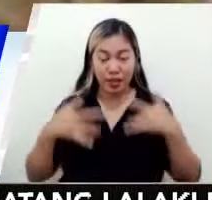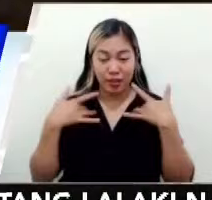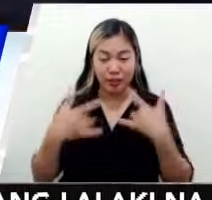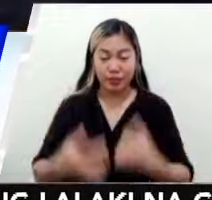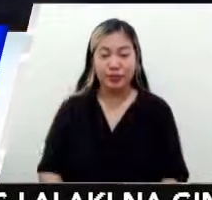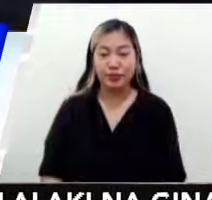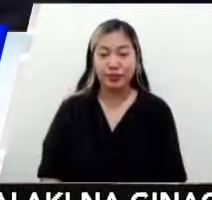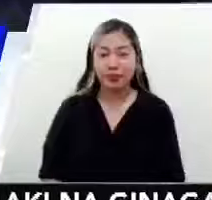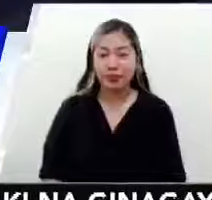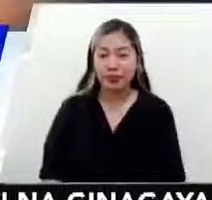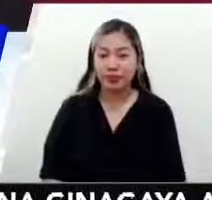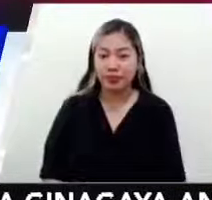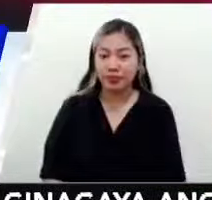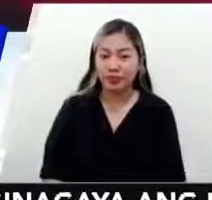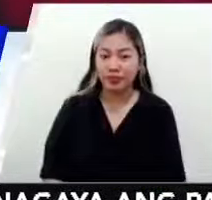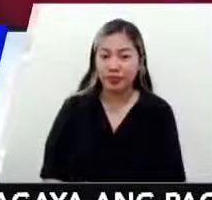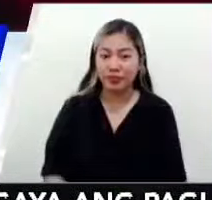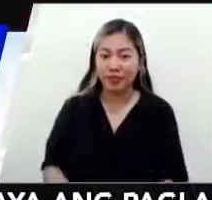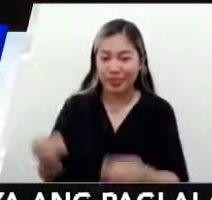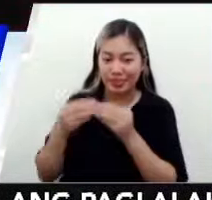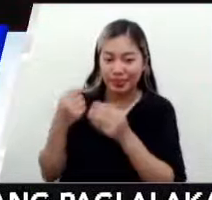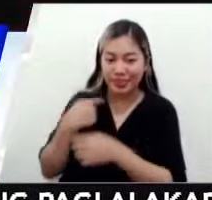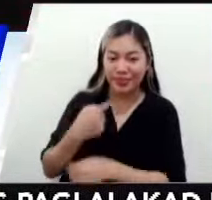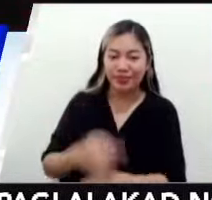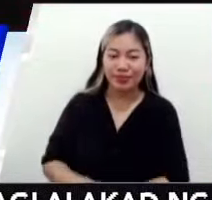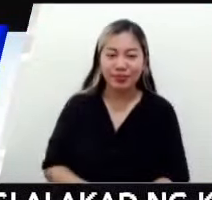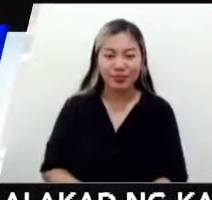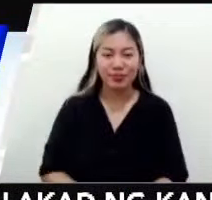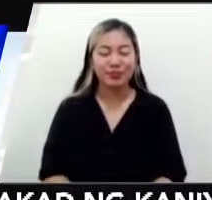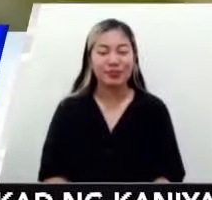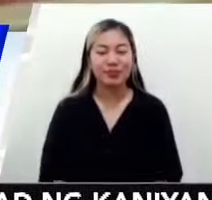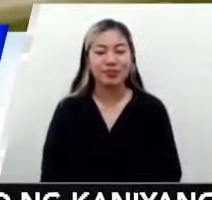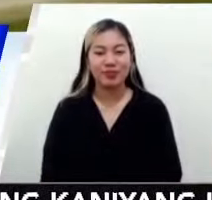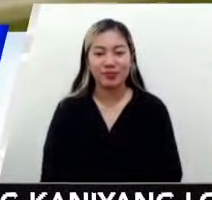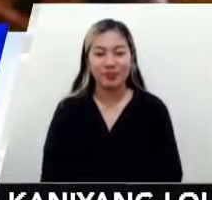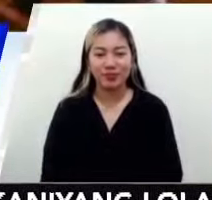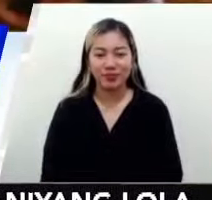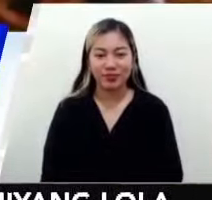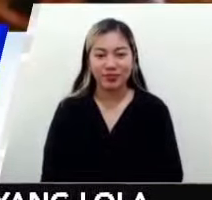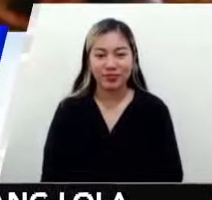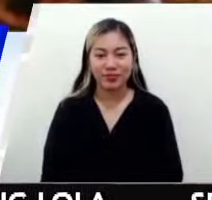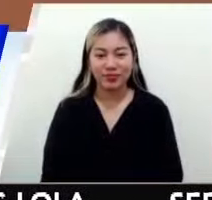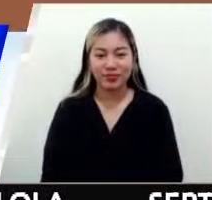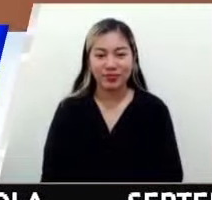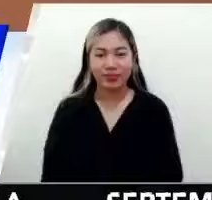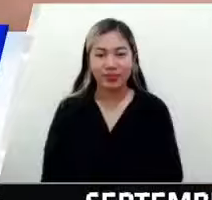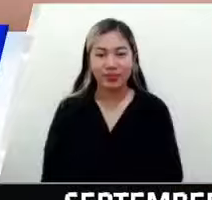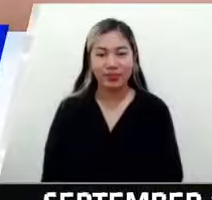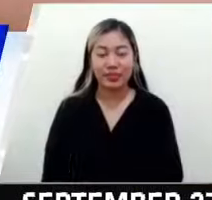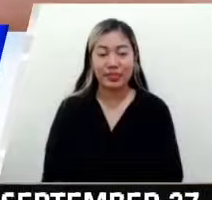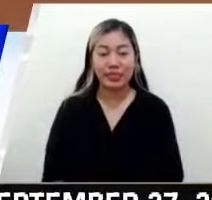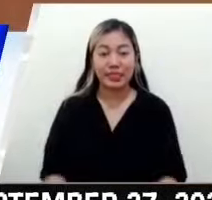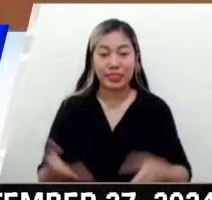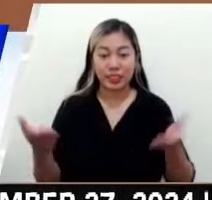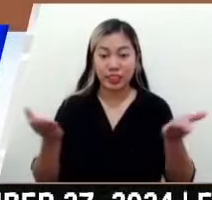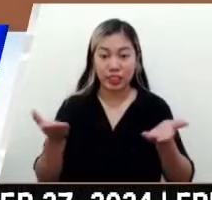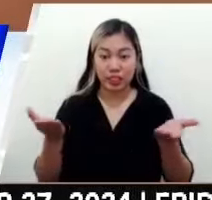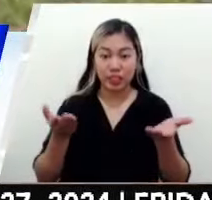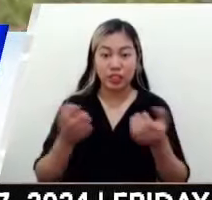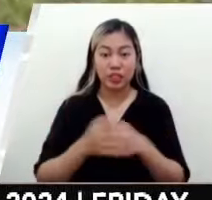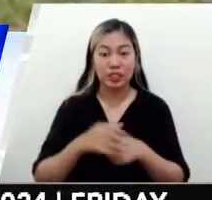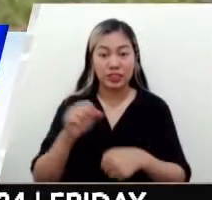niya ako. Ang tinuturing na heste sa palayan ng mga magsasaka dito sa South Cotabato, naging instant biyaya para sa